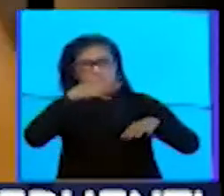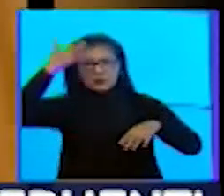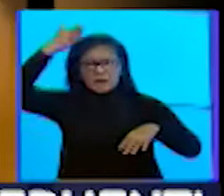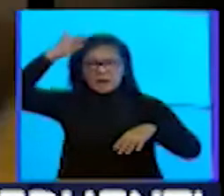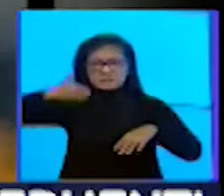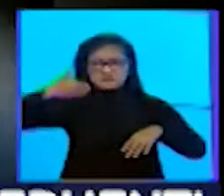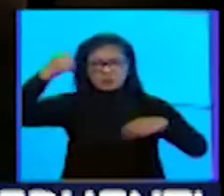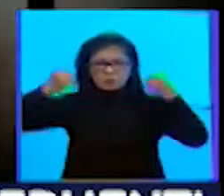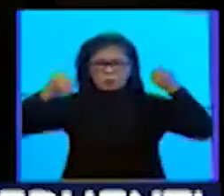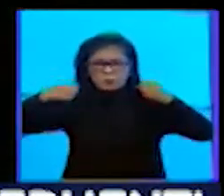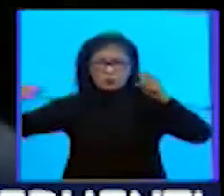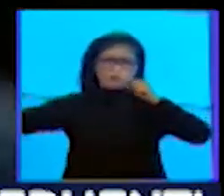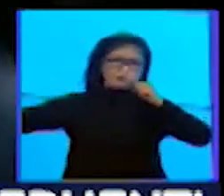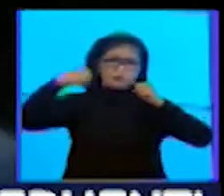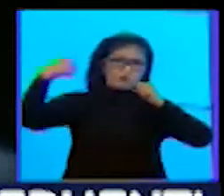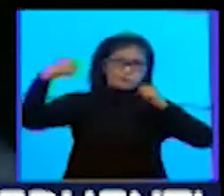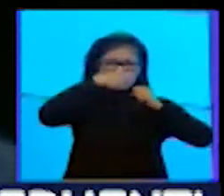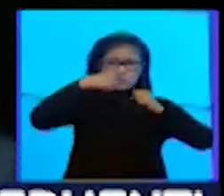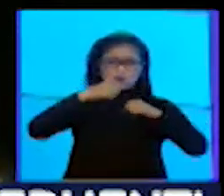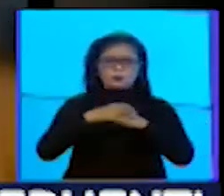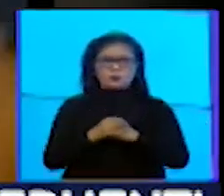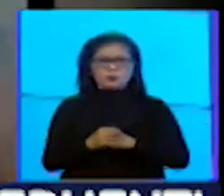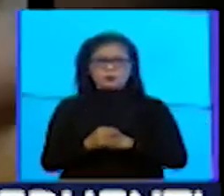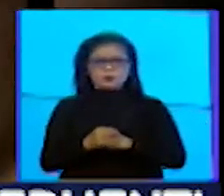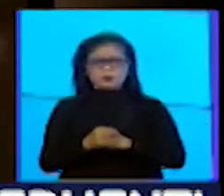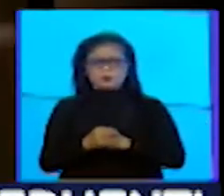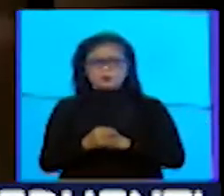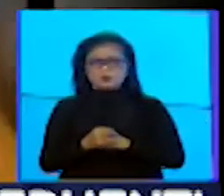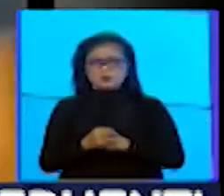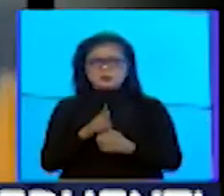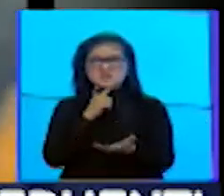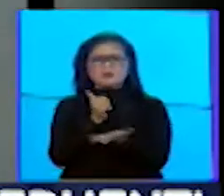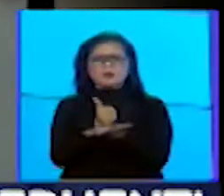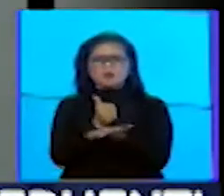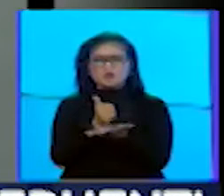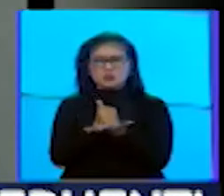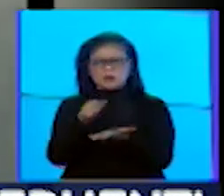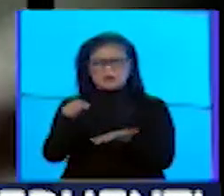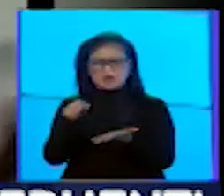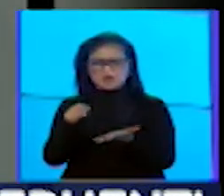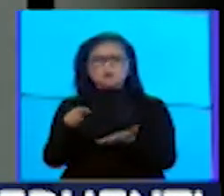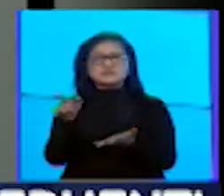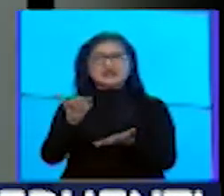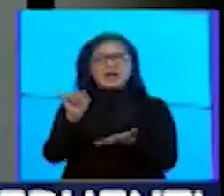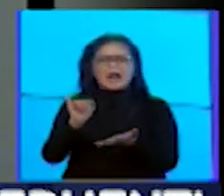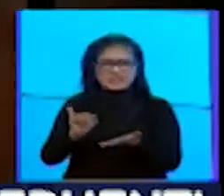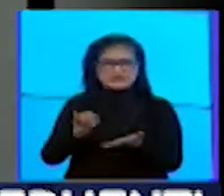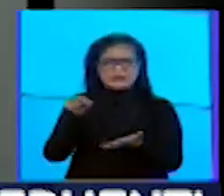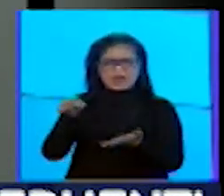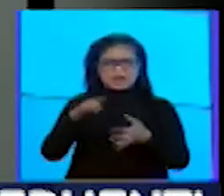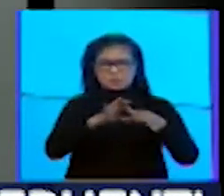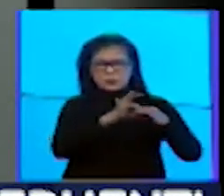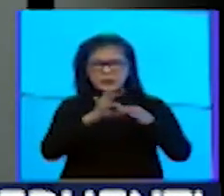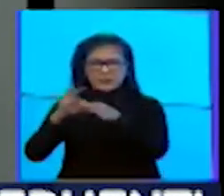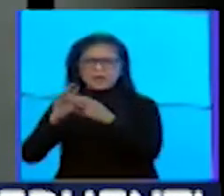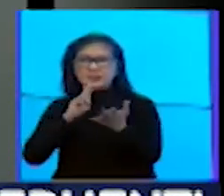Dalam beroperasi, kawanan derek liar ini diduga sengaja mengaitkan alat derek ke mobil pribadi maupun truk yang menepi di pinggir tol tanpa meminta izin kepada